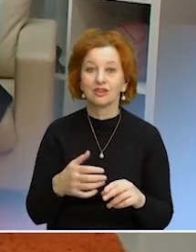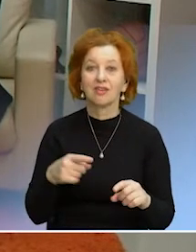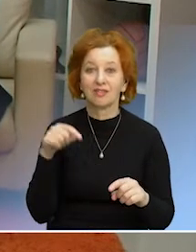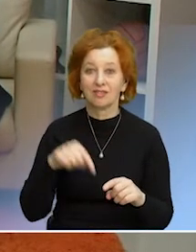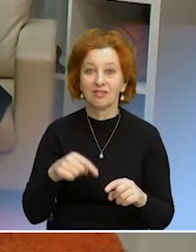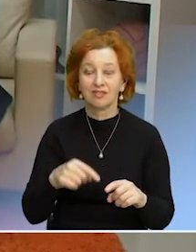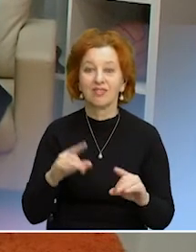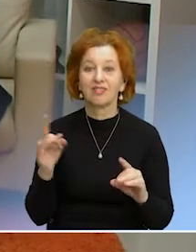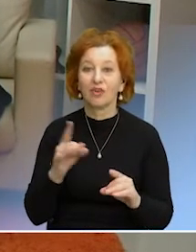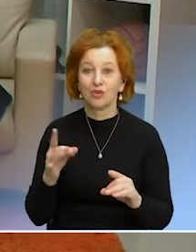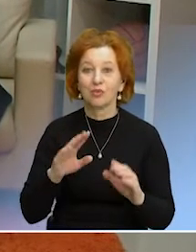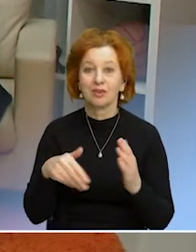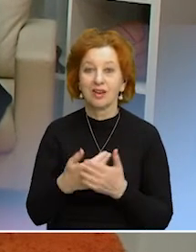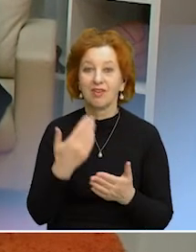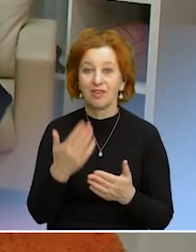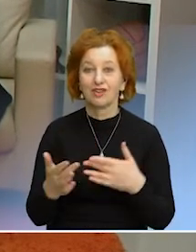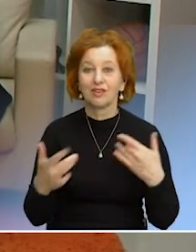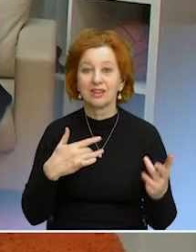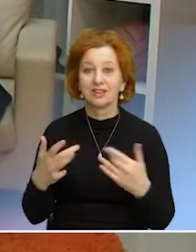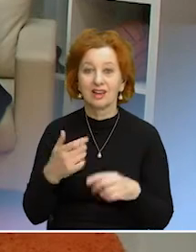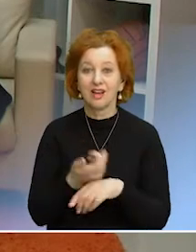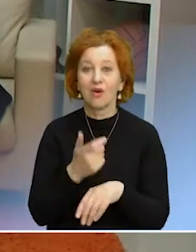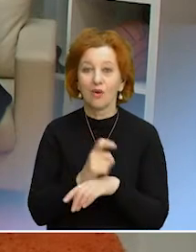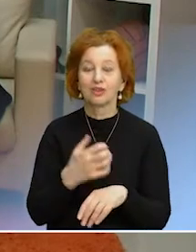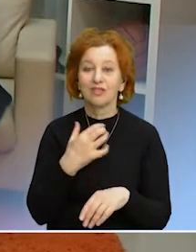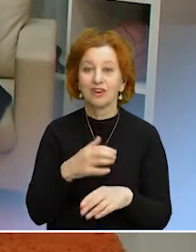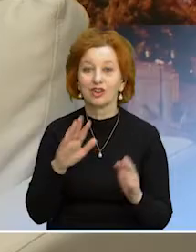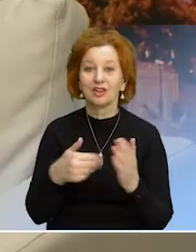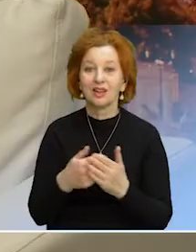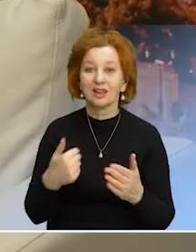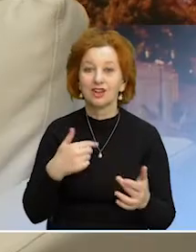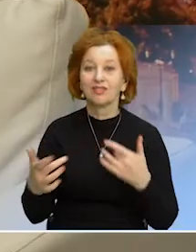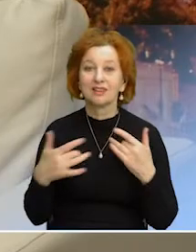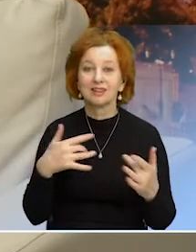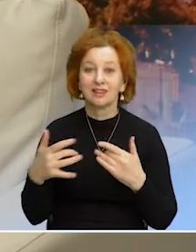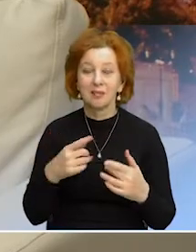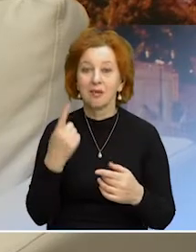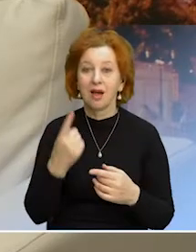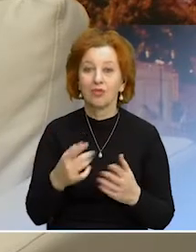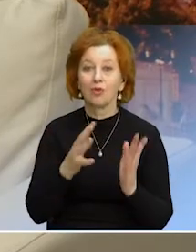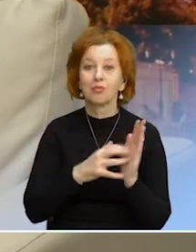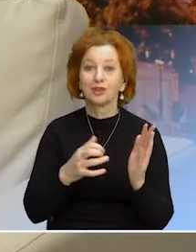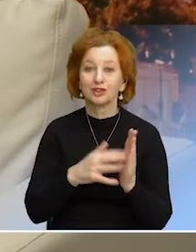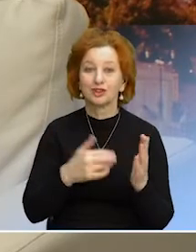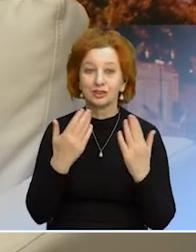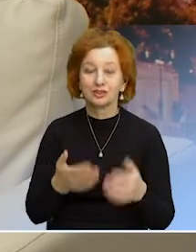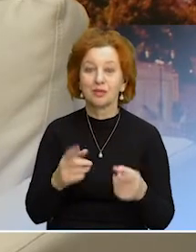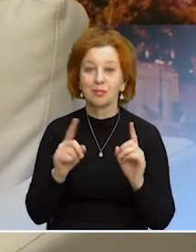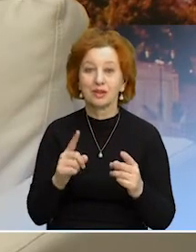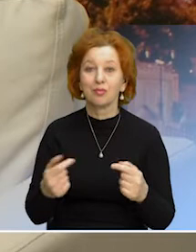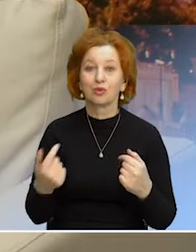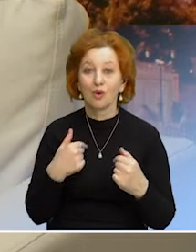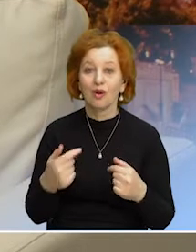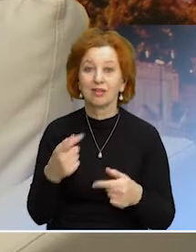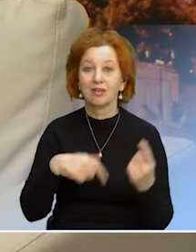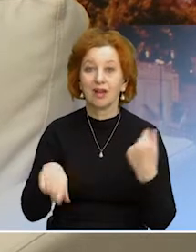данном случае вот для Ростова-на-Дону, для вашего театра? Это очень важно для нашего театра по одной простой причине. Потому что